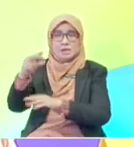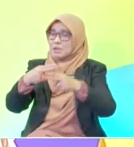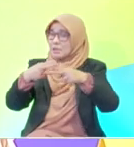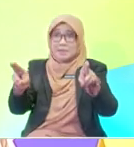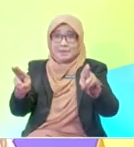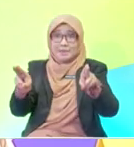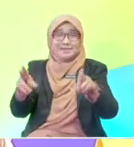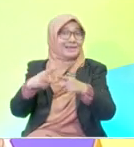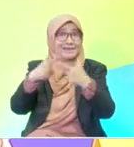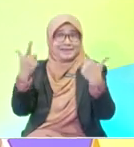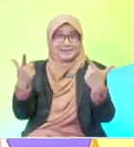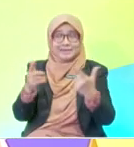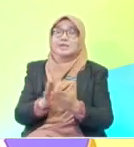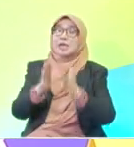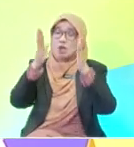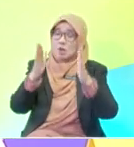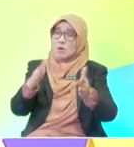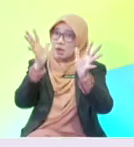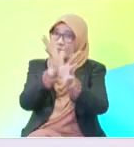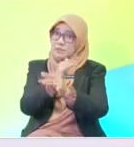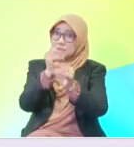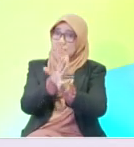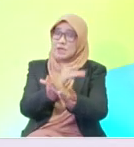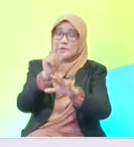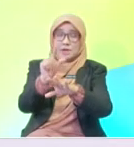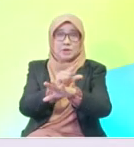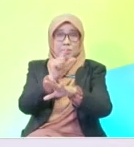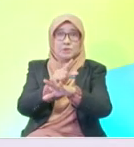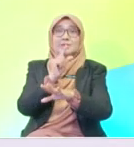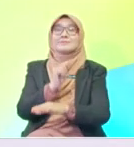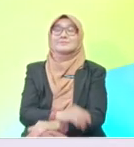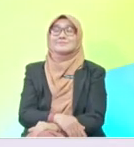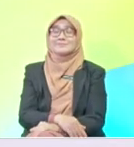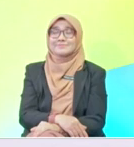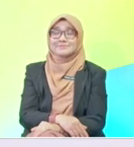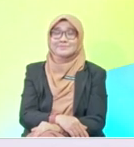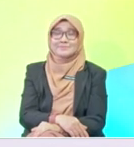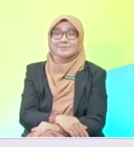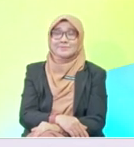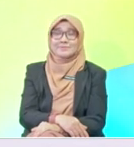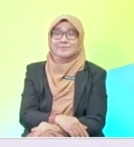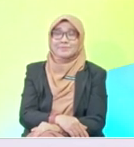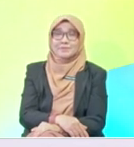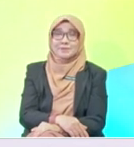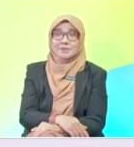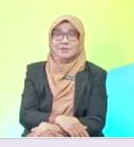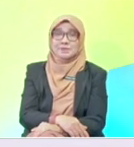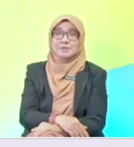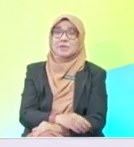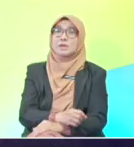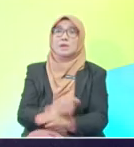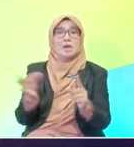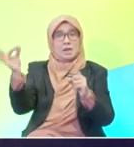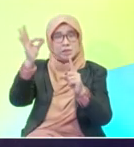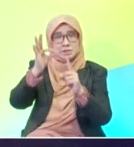digunakan oleh orang Sarawak. Untuk mempertahankan diri. Ya, yeah, betul. Tapi saya rasa parang ilang ni sesuai digunakan bersama